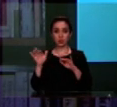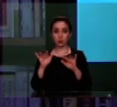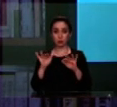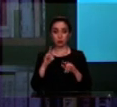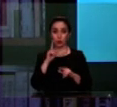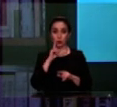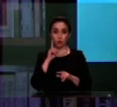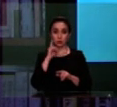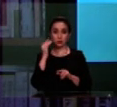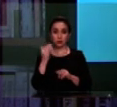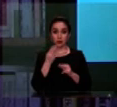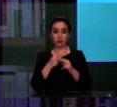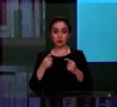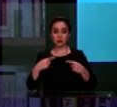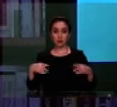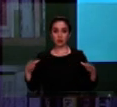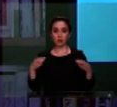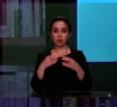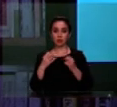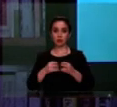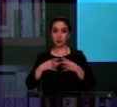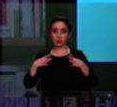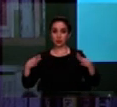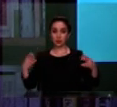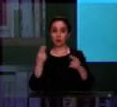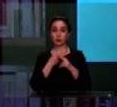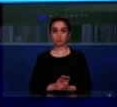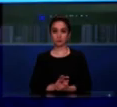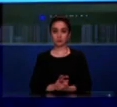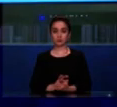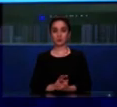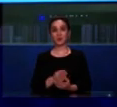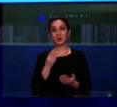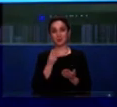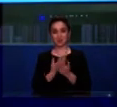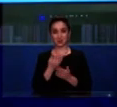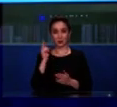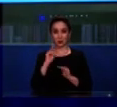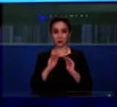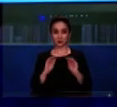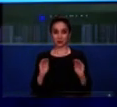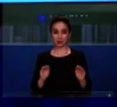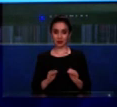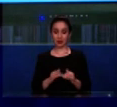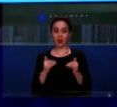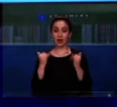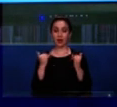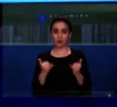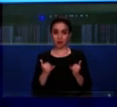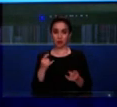tadbirkor yoshlarning safini kengaytirish muhim o'rin tutadi. Aziz o'quvchilar,